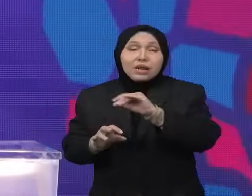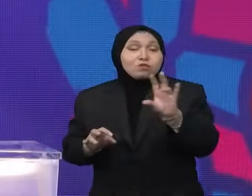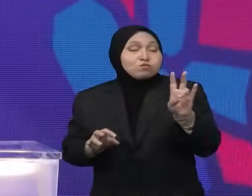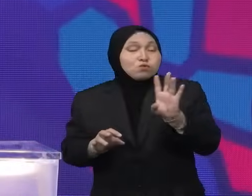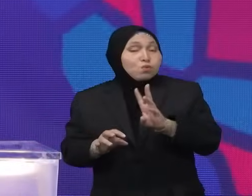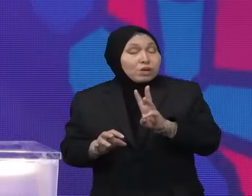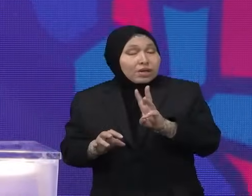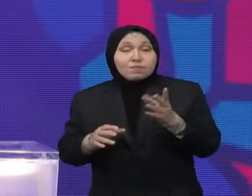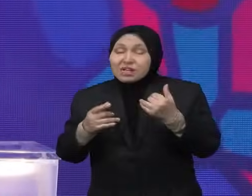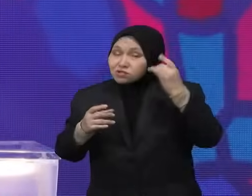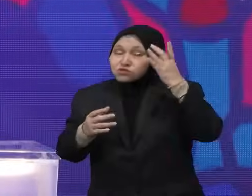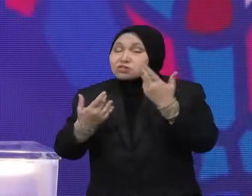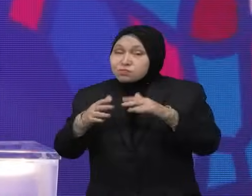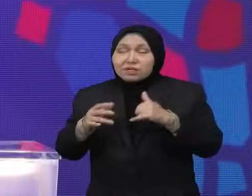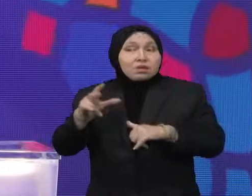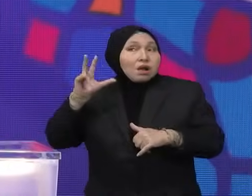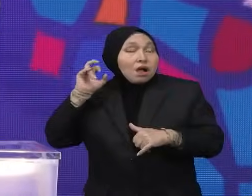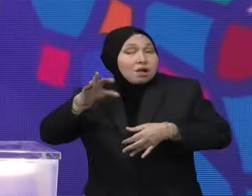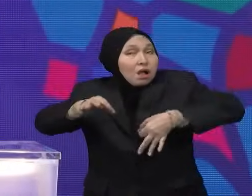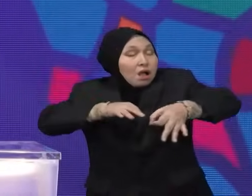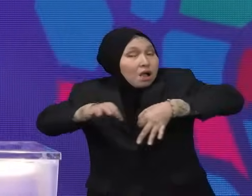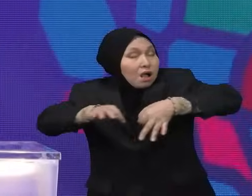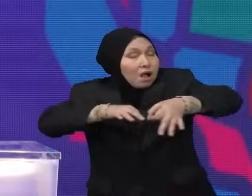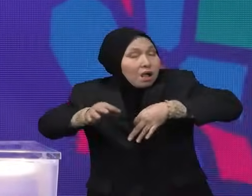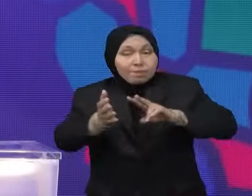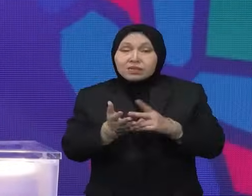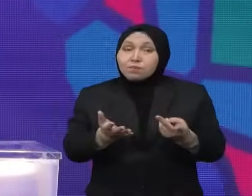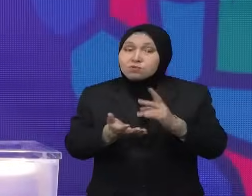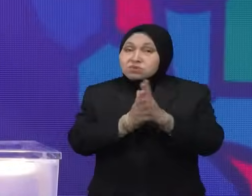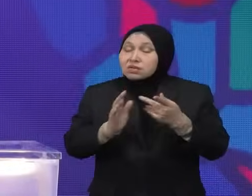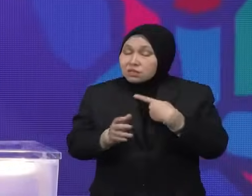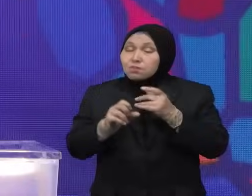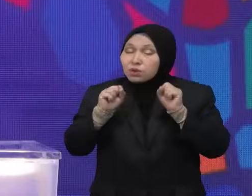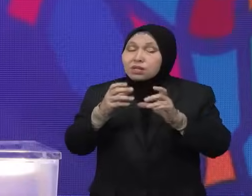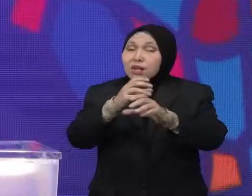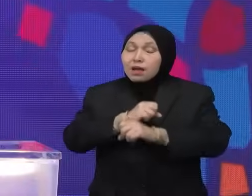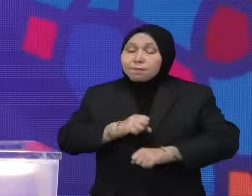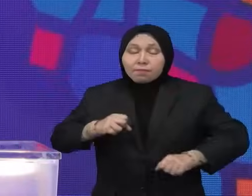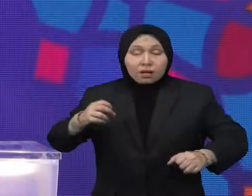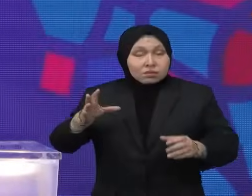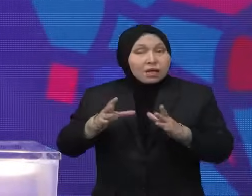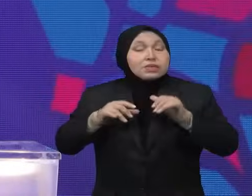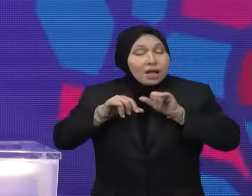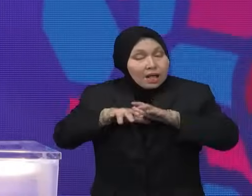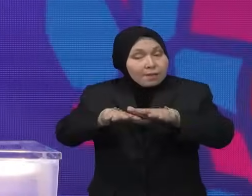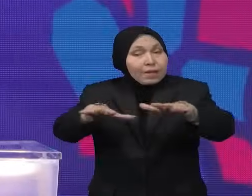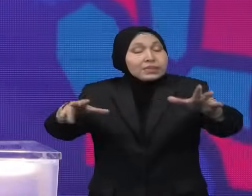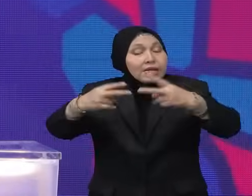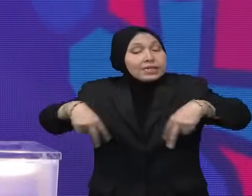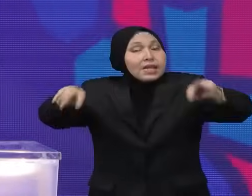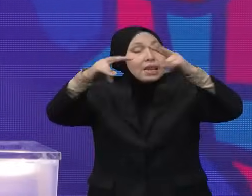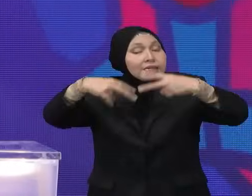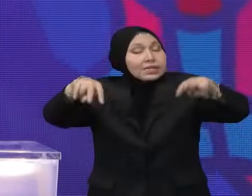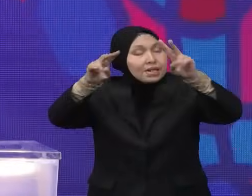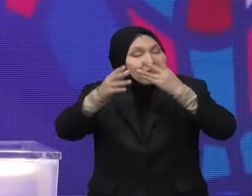dan insyaAllah selepas itu kita nak mendengar kupasan tadabbur supaya kita dapat menerapkan nilai-nilai yang mulia, nilai-nilai yang